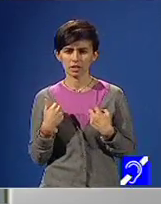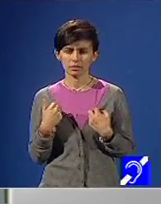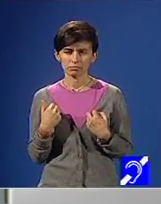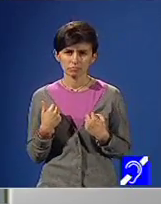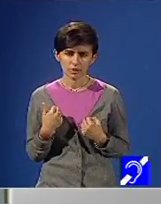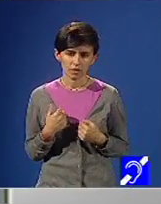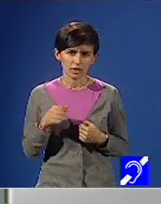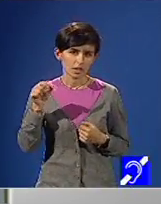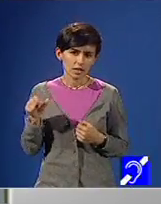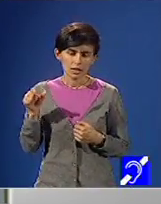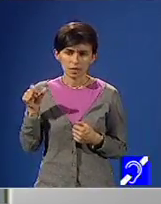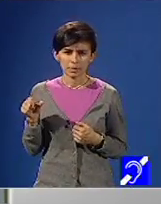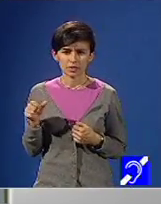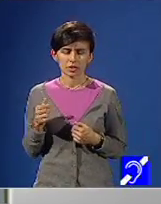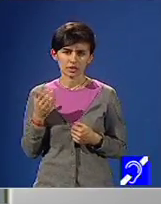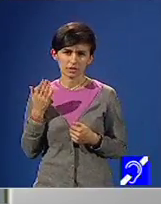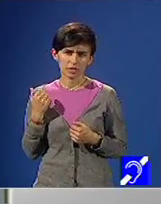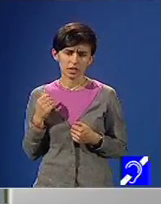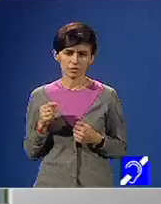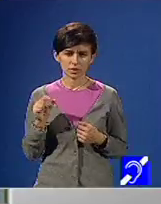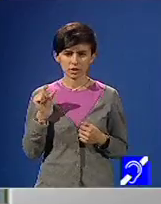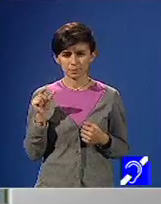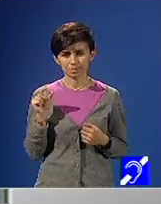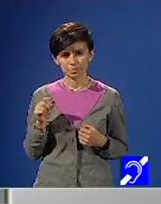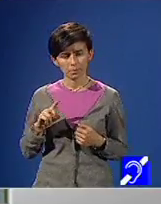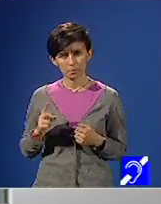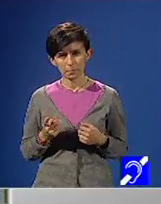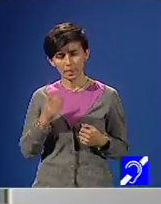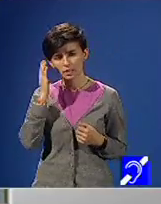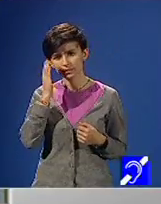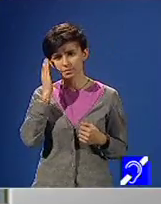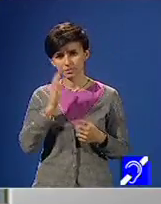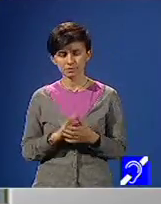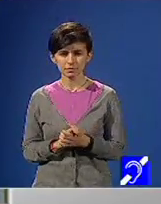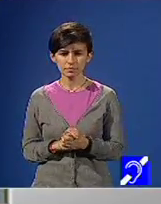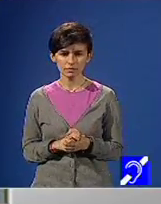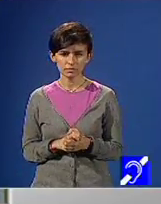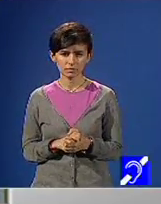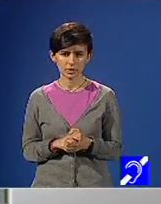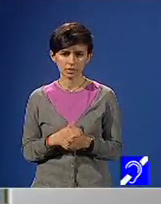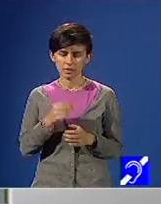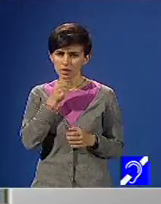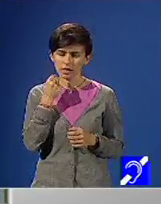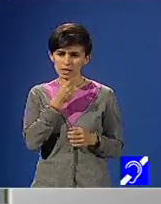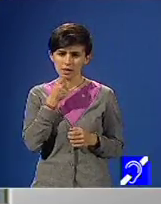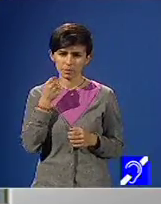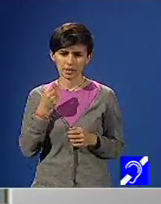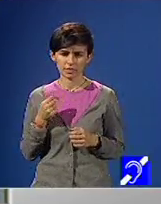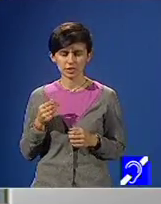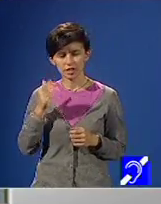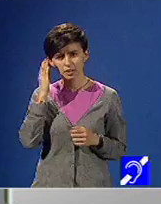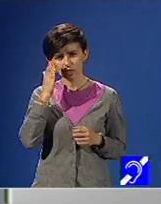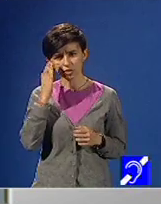fără ca individul să fi avut mai puține, de exemplu, oportunități de învățare. A beneficiat din plin de o